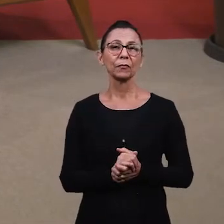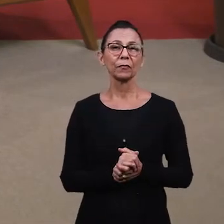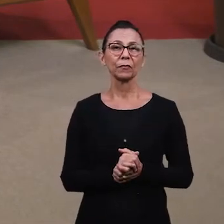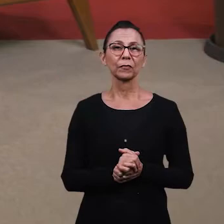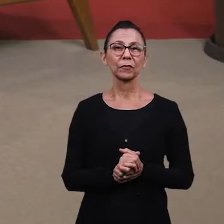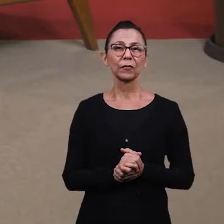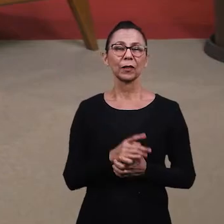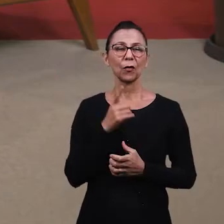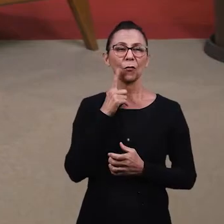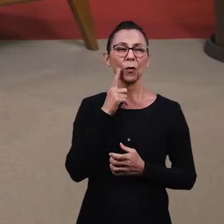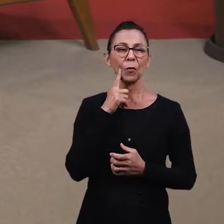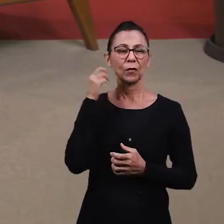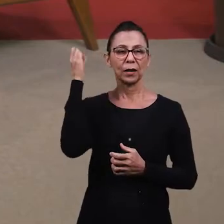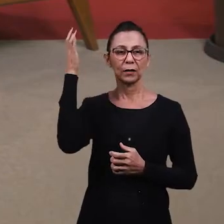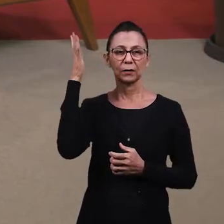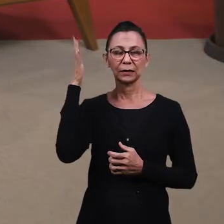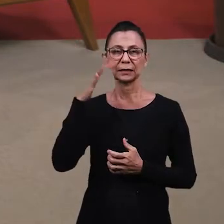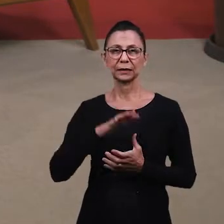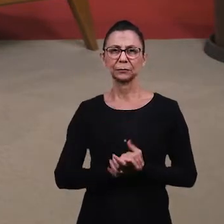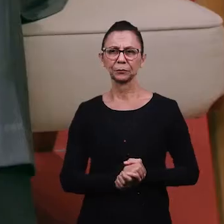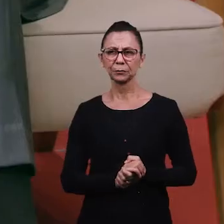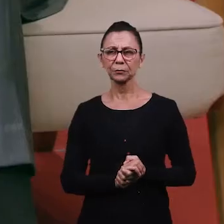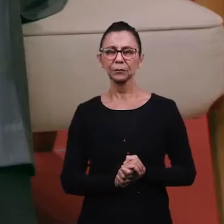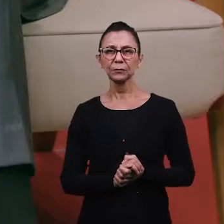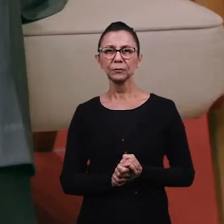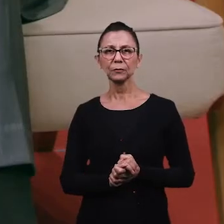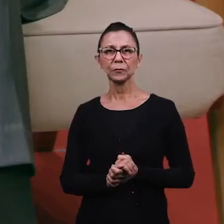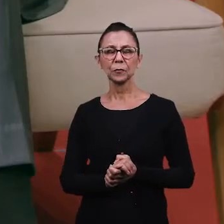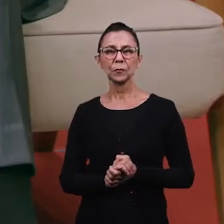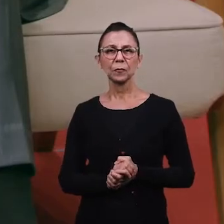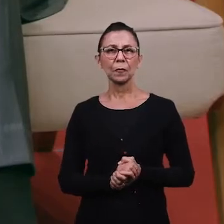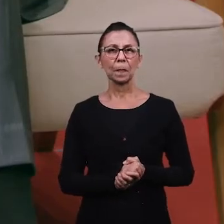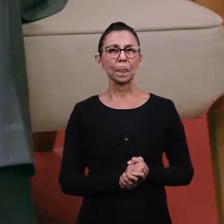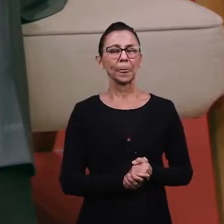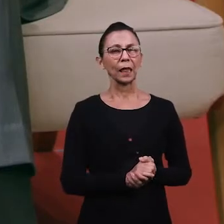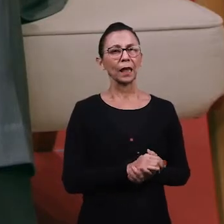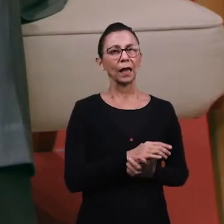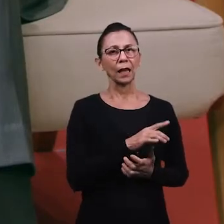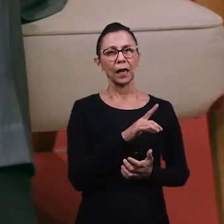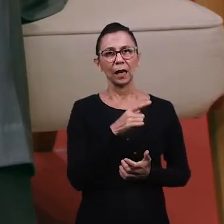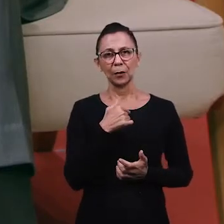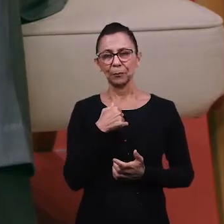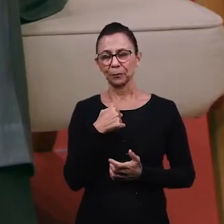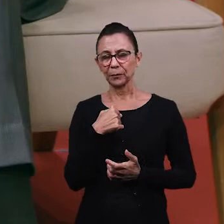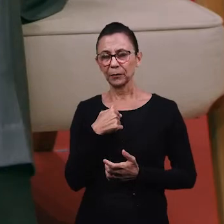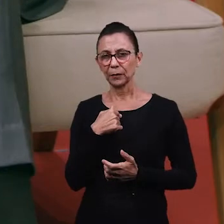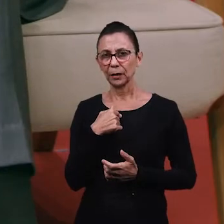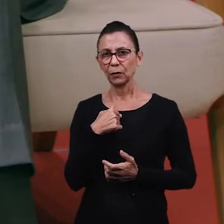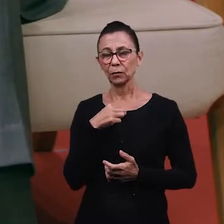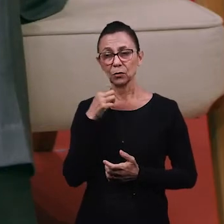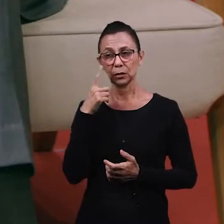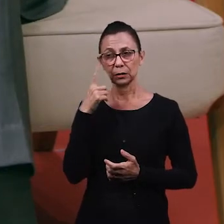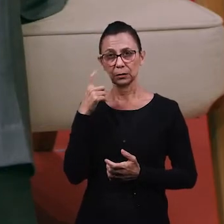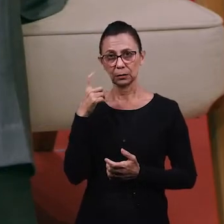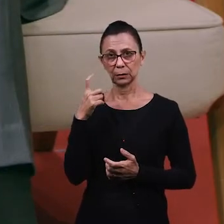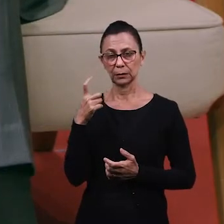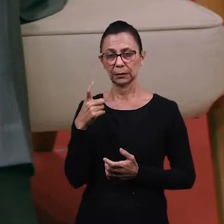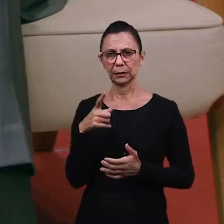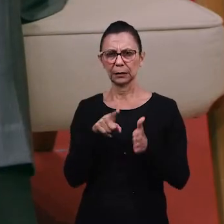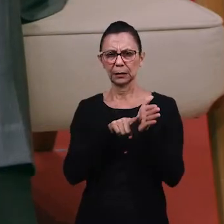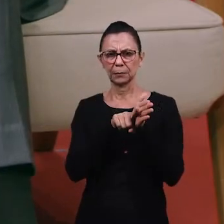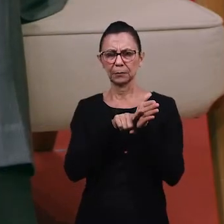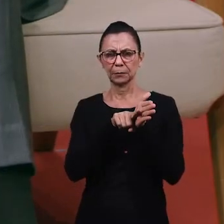Maintenant, je vous passe la parole. Comment nous pouvons faire l'application de ce que le pasteur Alex a dit? Je